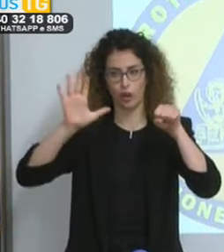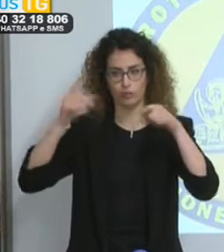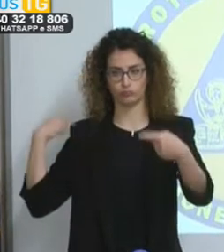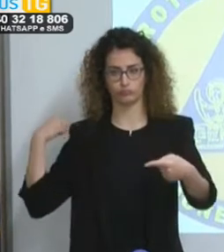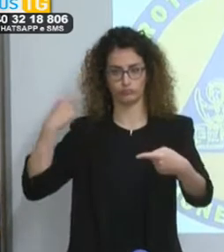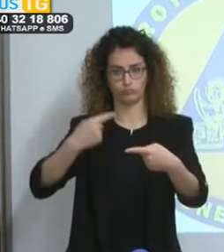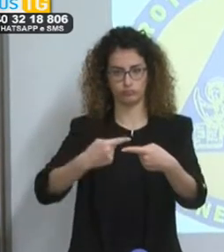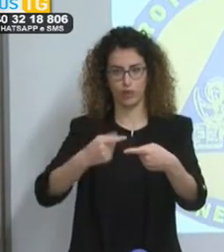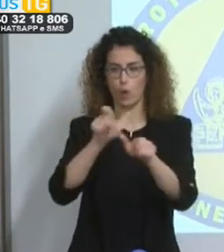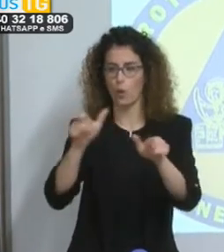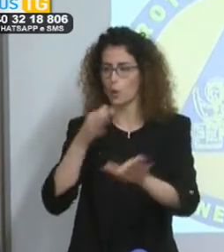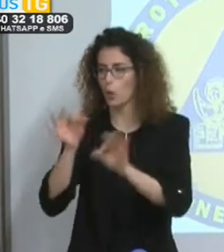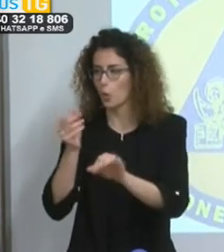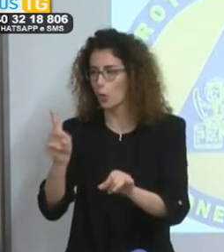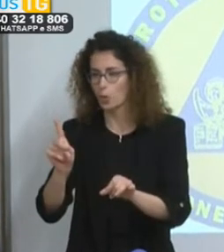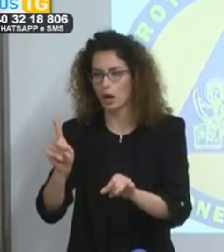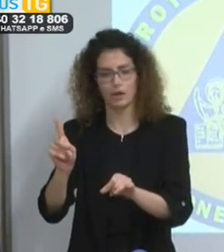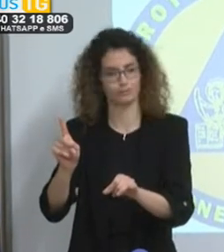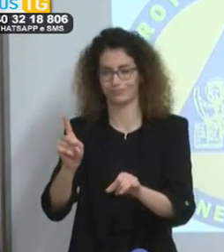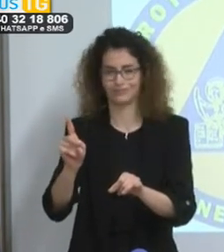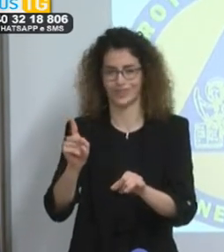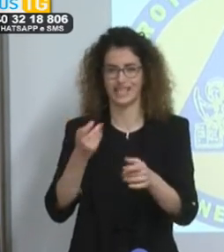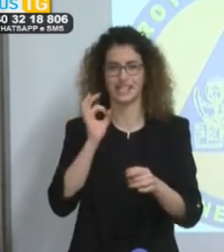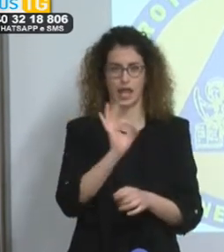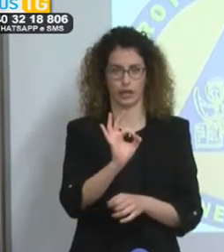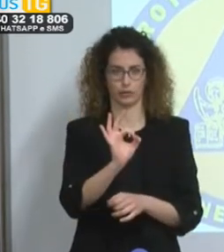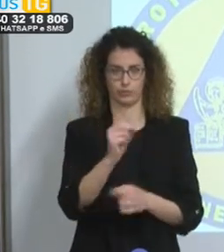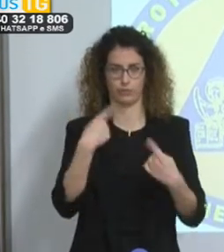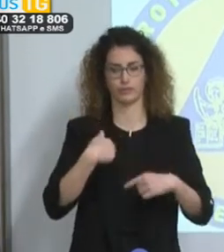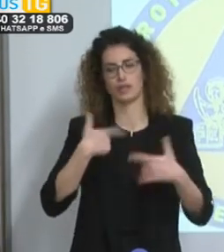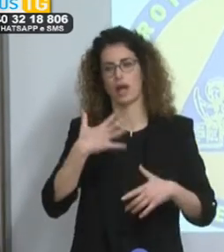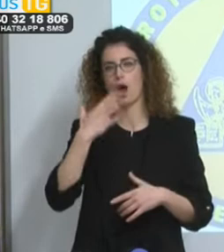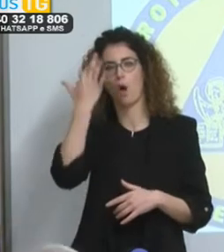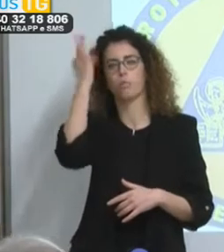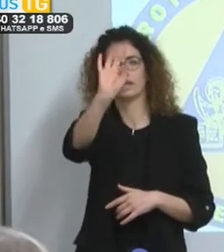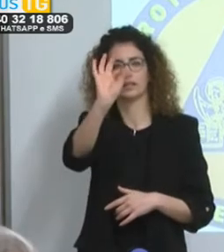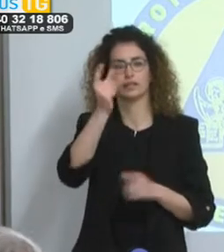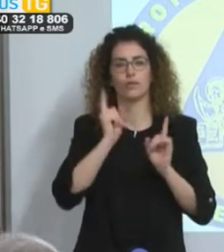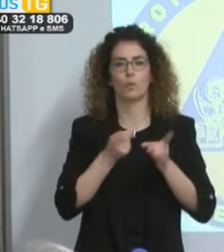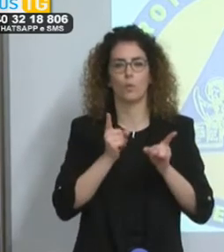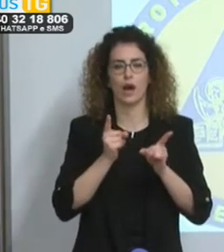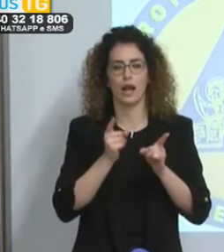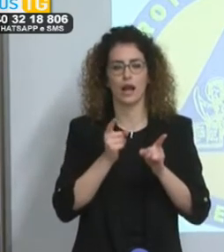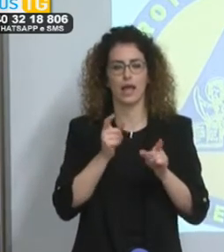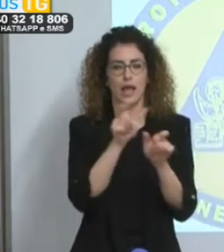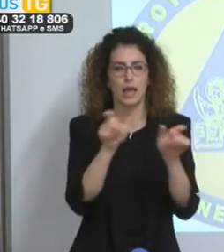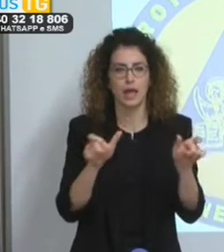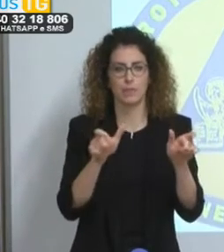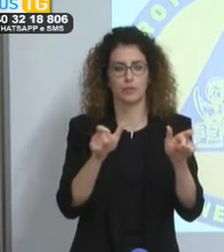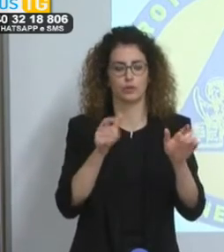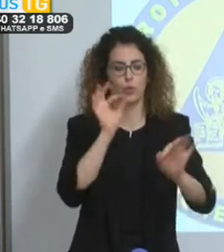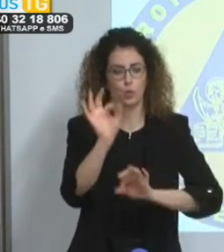fondamentale dirlo, perché insomma... sapete, il primo obiettivo era quello di curare i nostri pazienti e fino ad oggi ci siamo